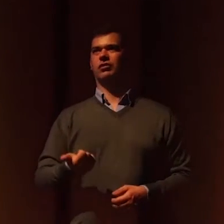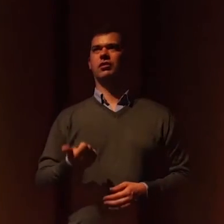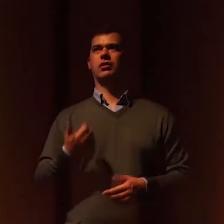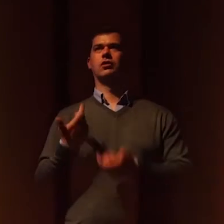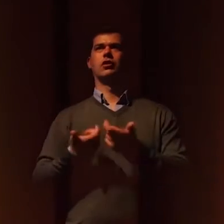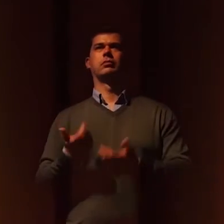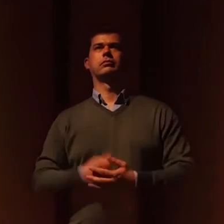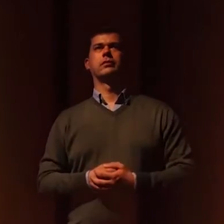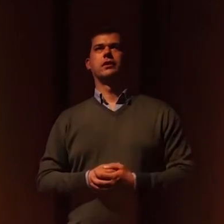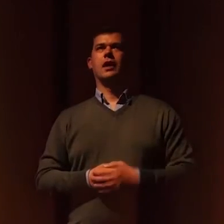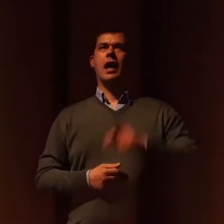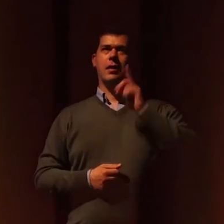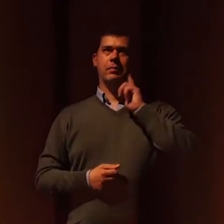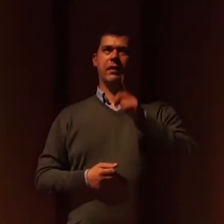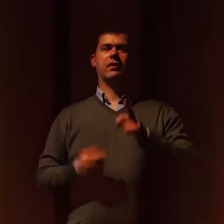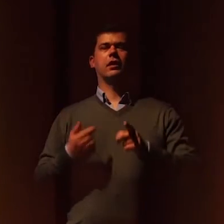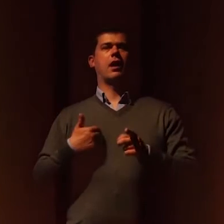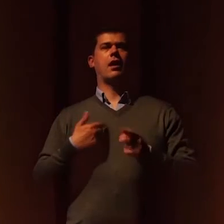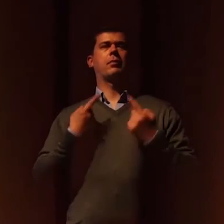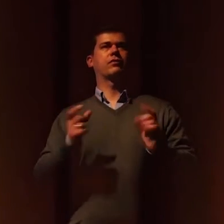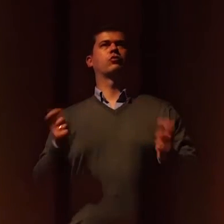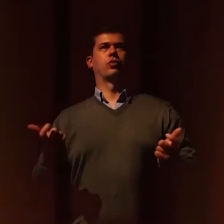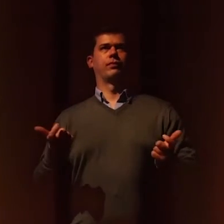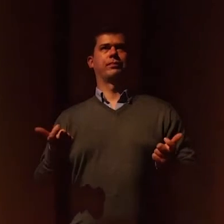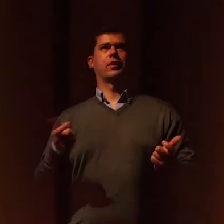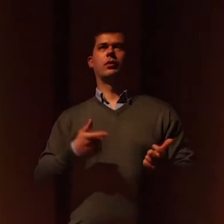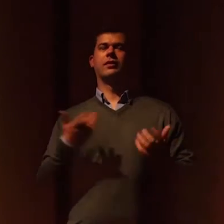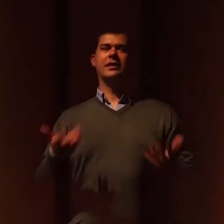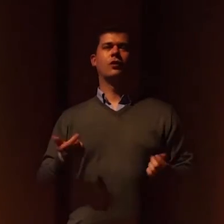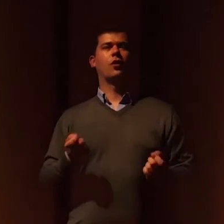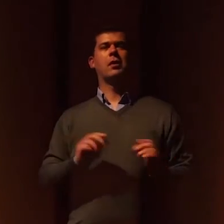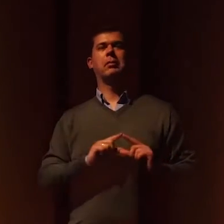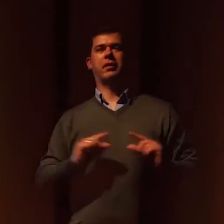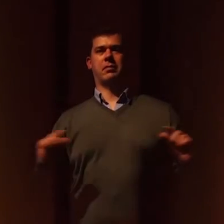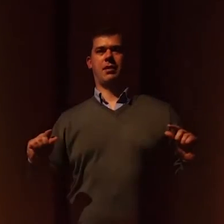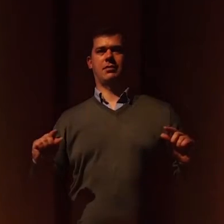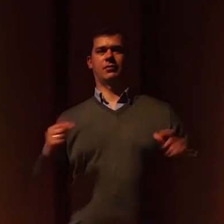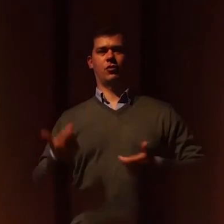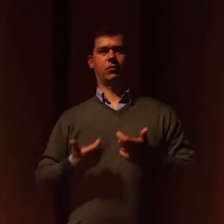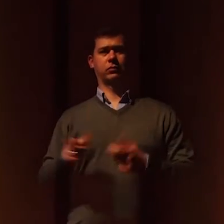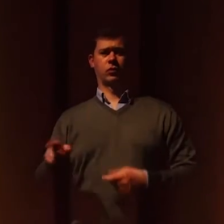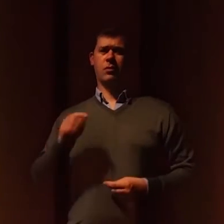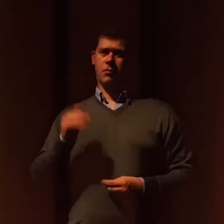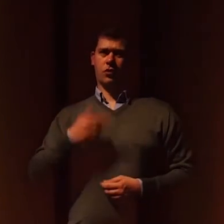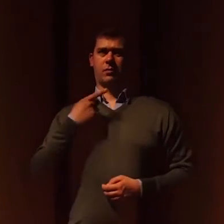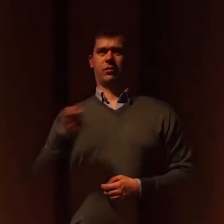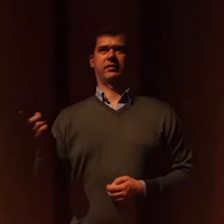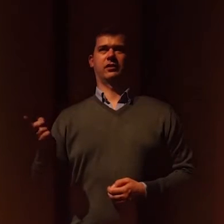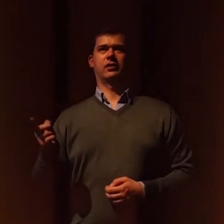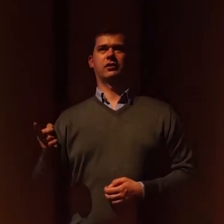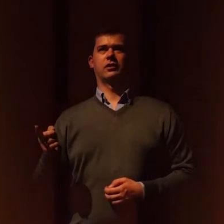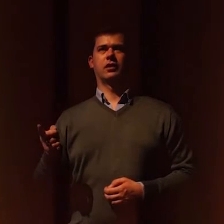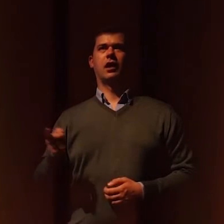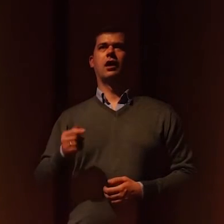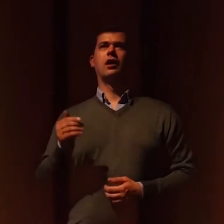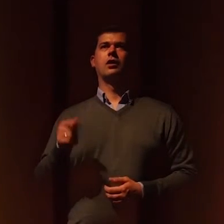prawnego ale ona oddaje To o co chodziło to znaczy chciano minimalnie zrobić ja mogę powiedzieć że